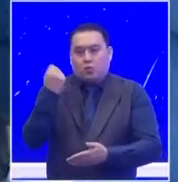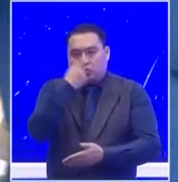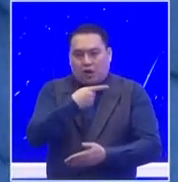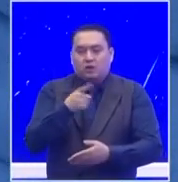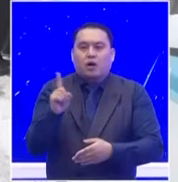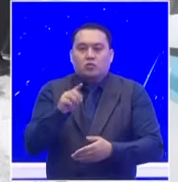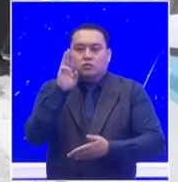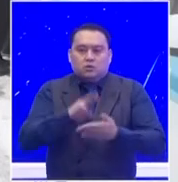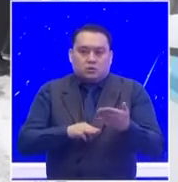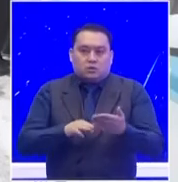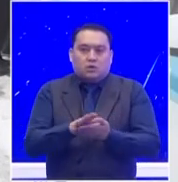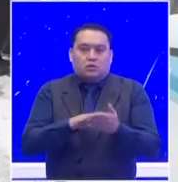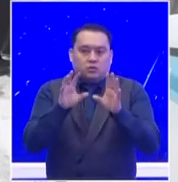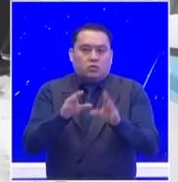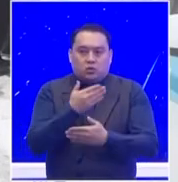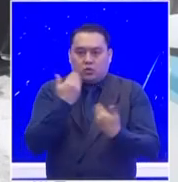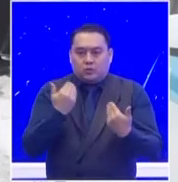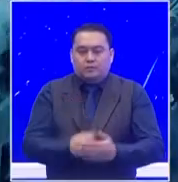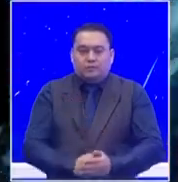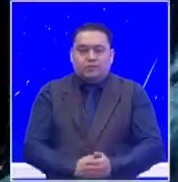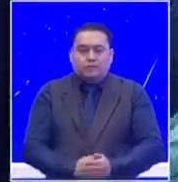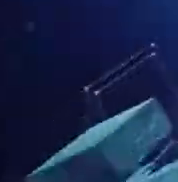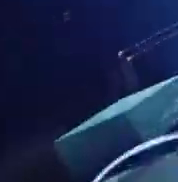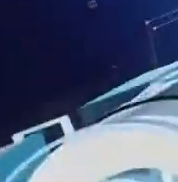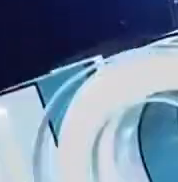что ничего противозаконного не происходит.